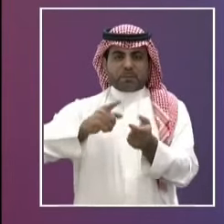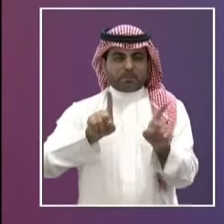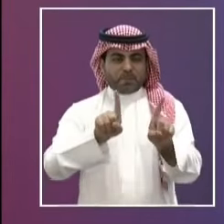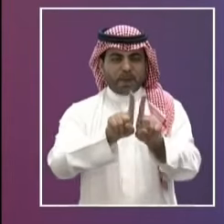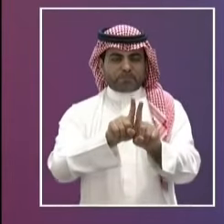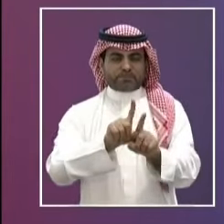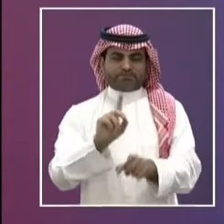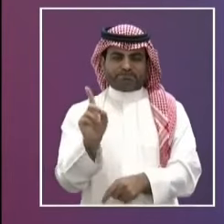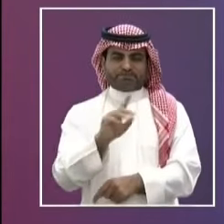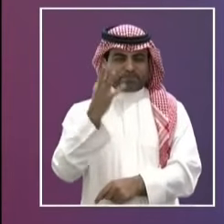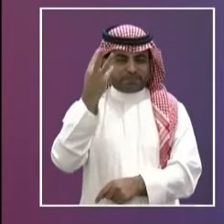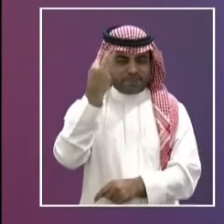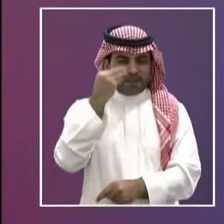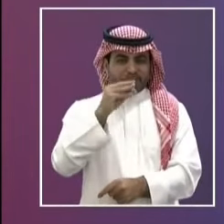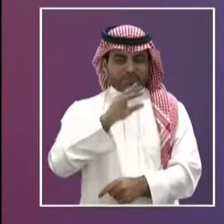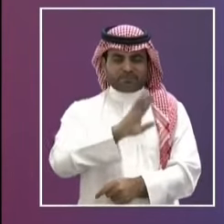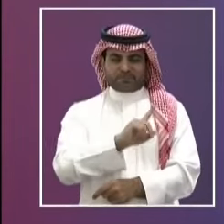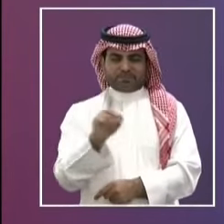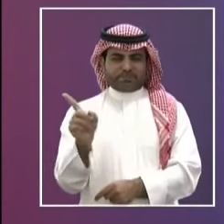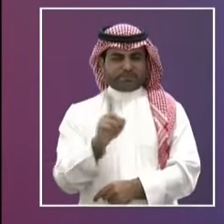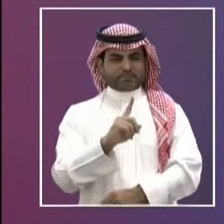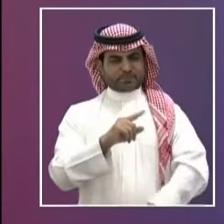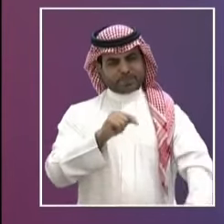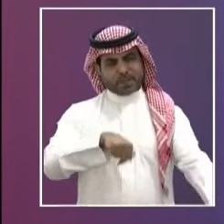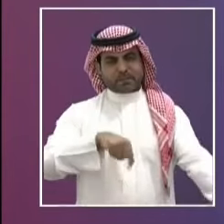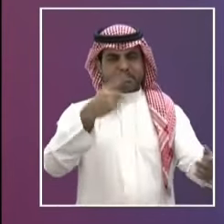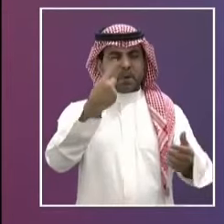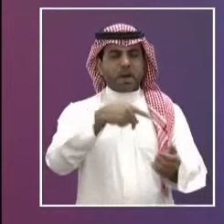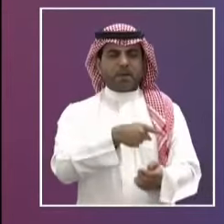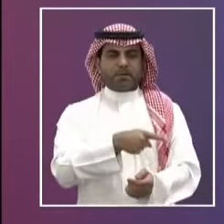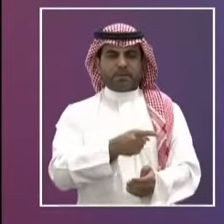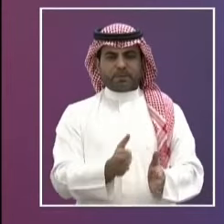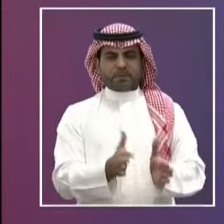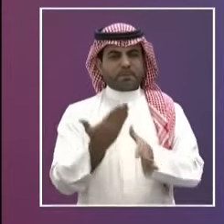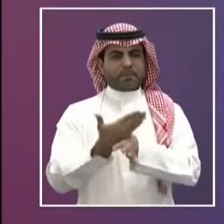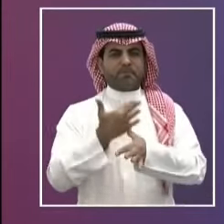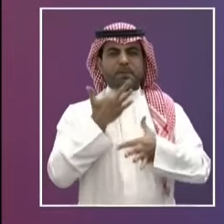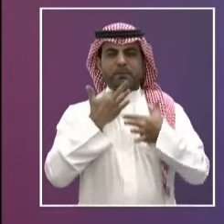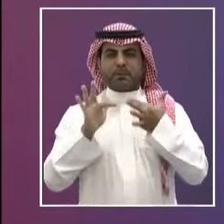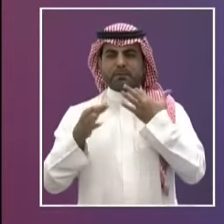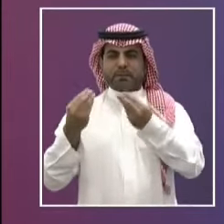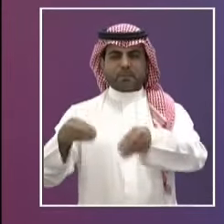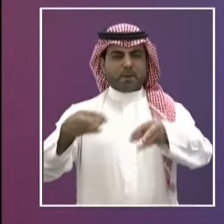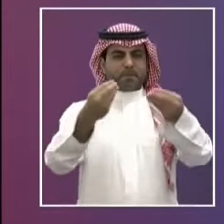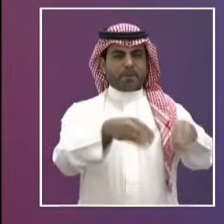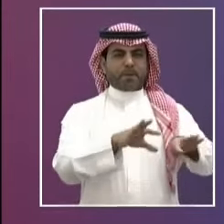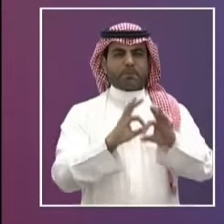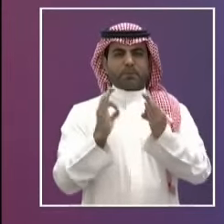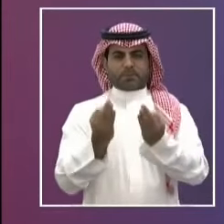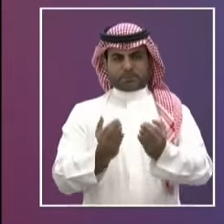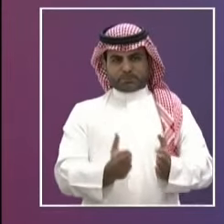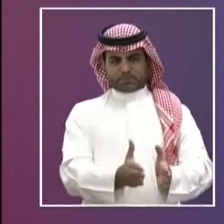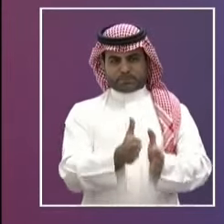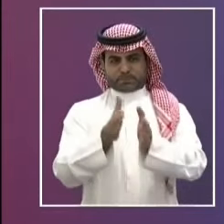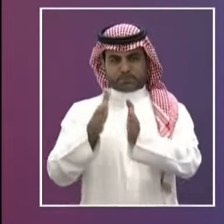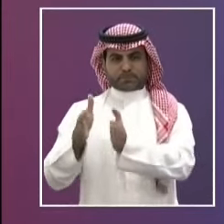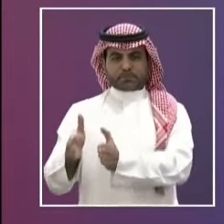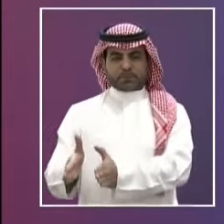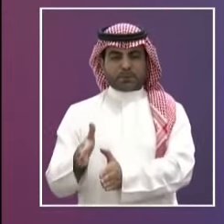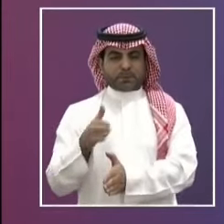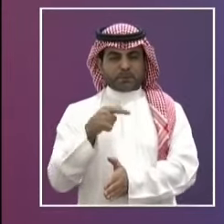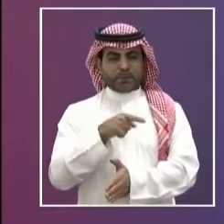مجال للمسامحة والتساهل لمن يعرضون أنفس الآخرين وأرواح المجتمع للخطر بمثل هذه التصرفات